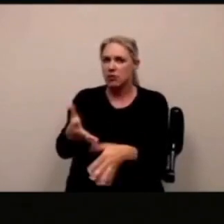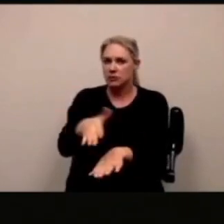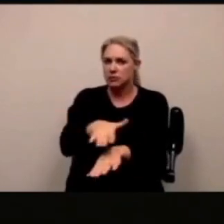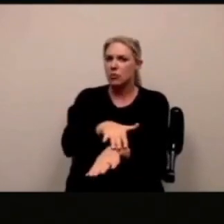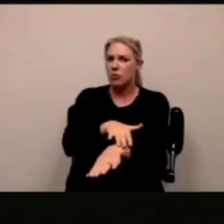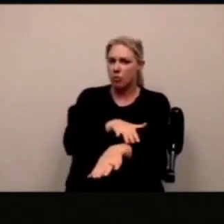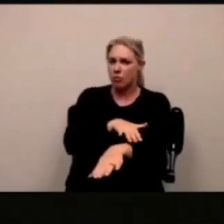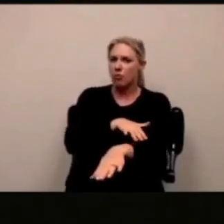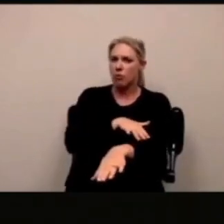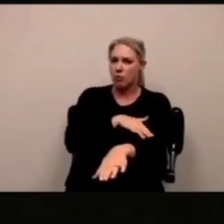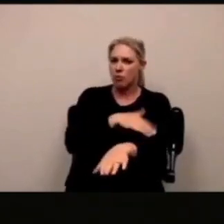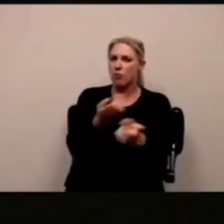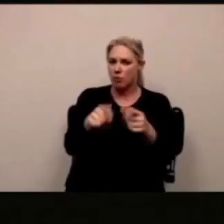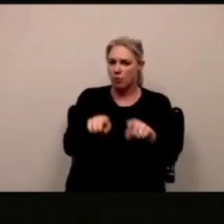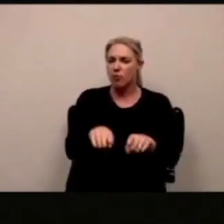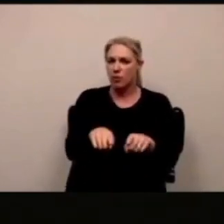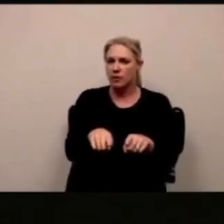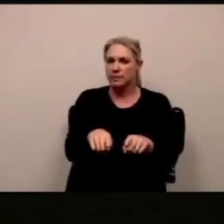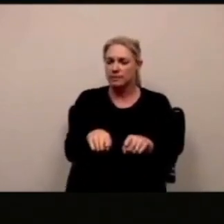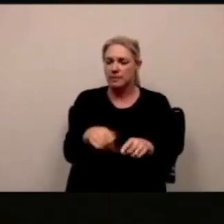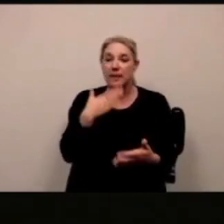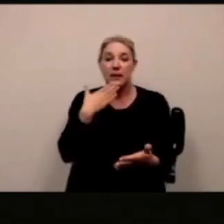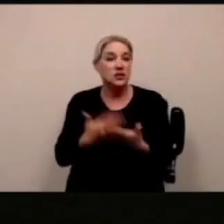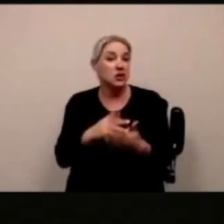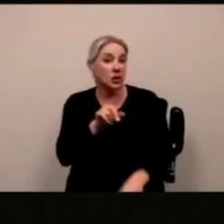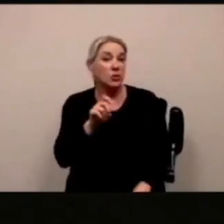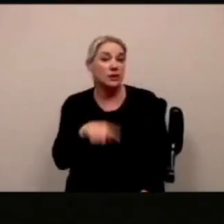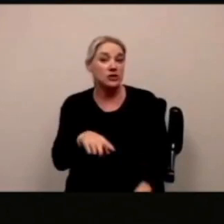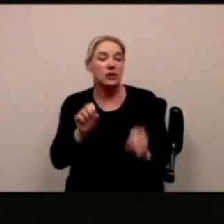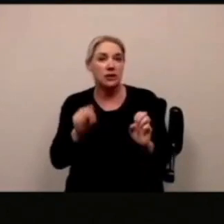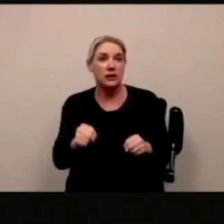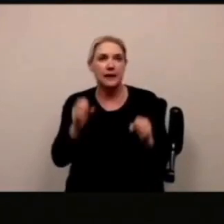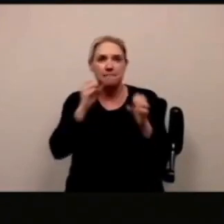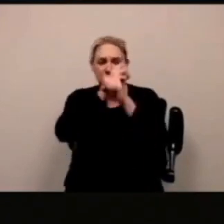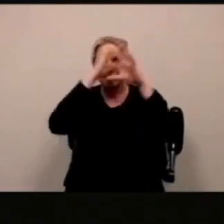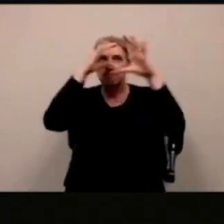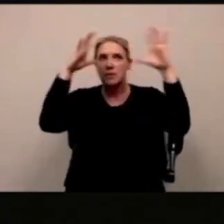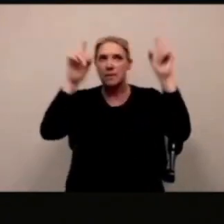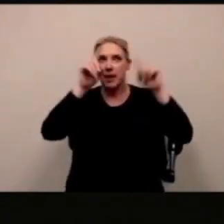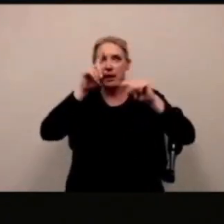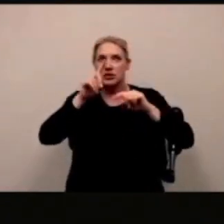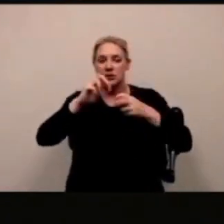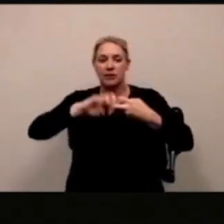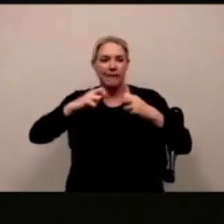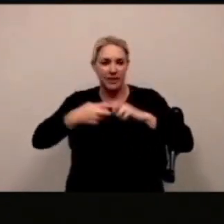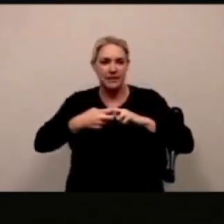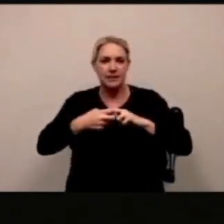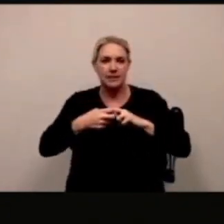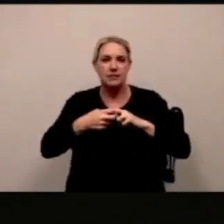と物理の世界がどういうふうに働くかということになりますが